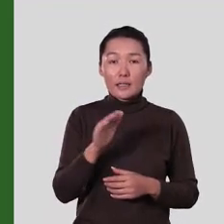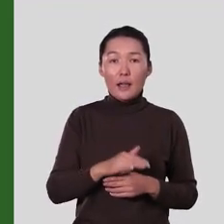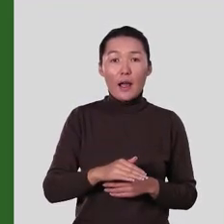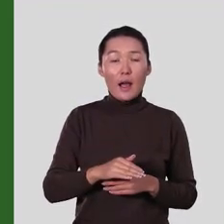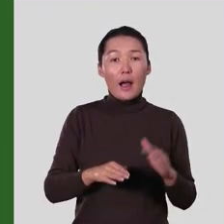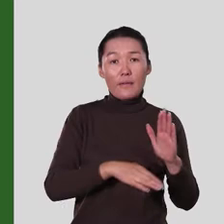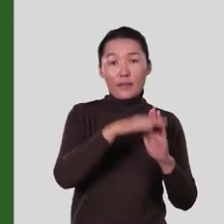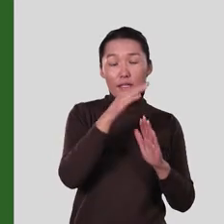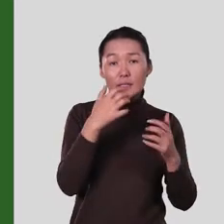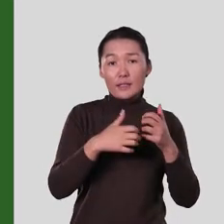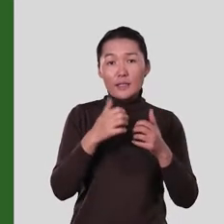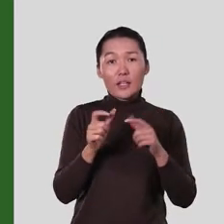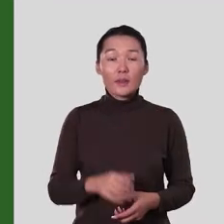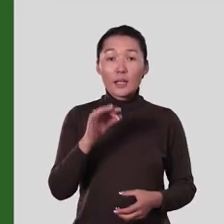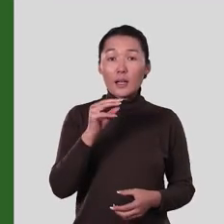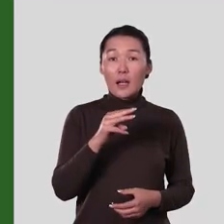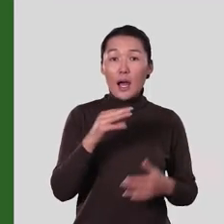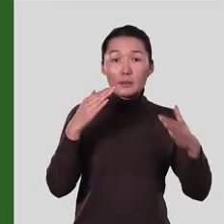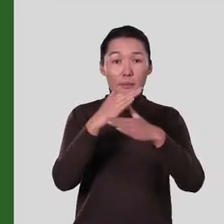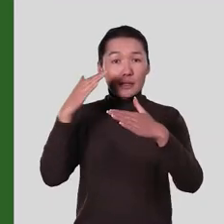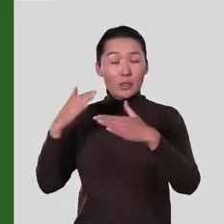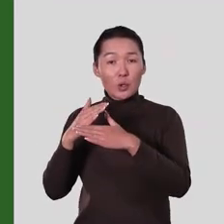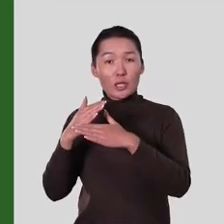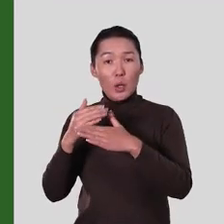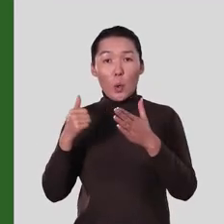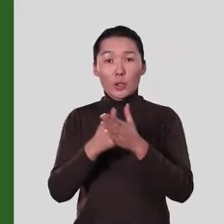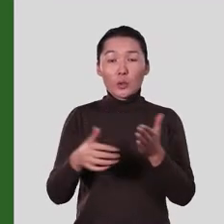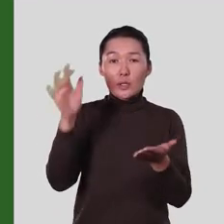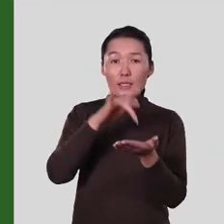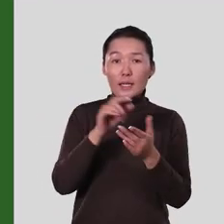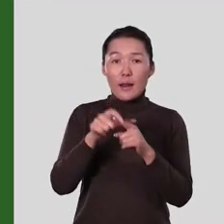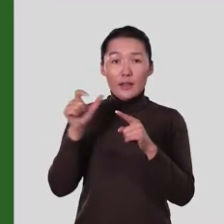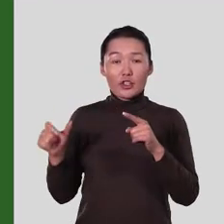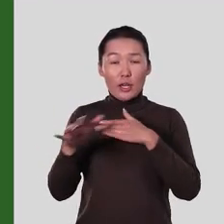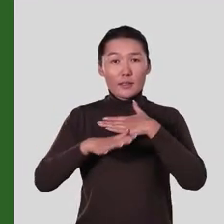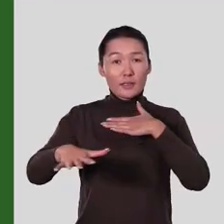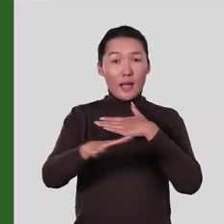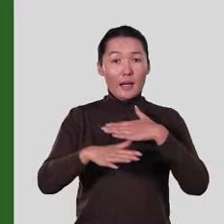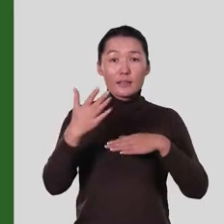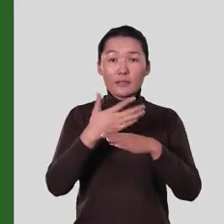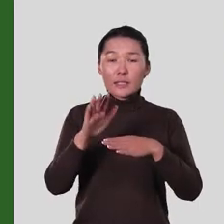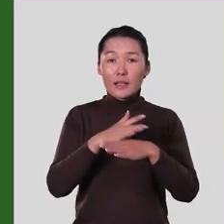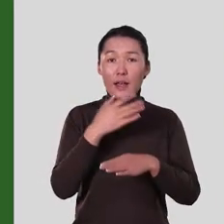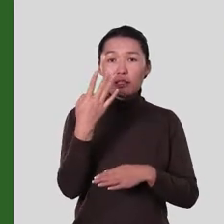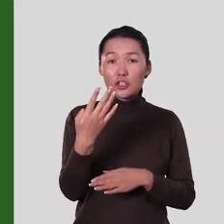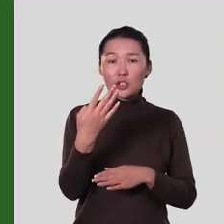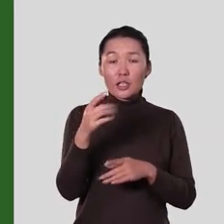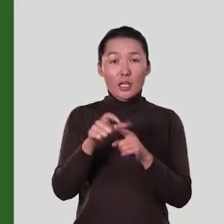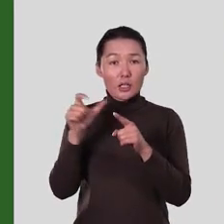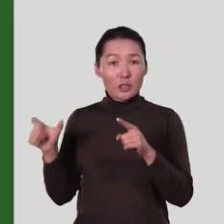реки Талас. От подножия гор до центральной части долин выделяется 4